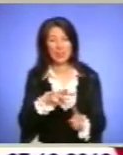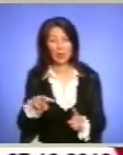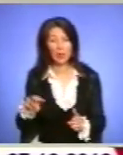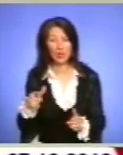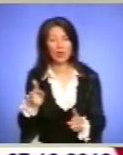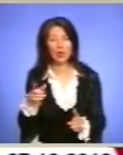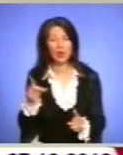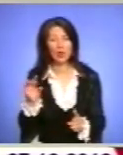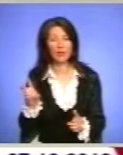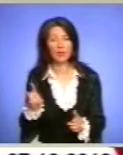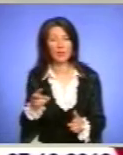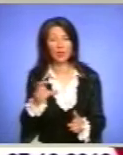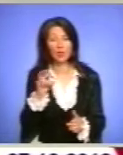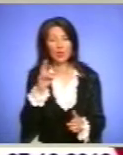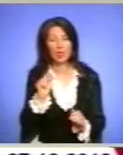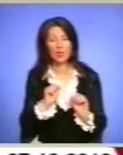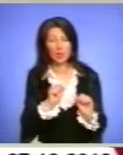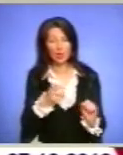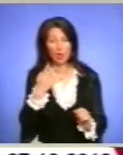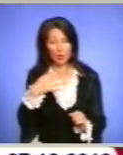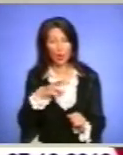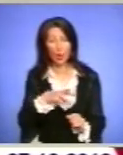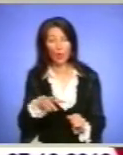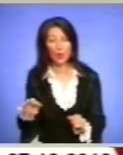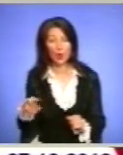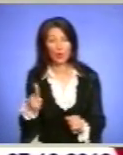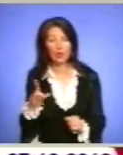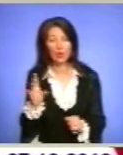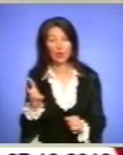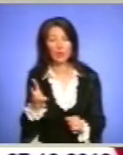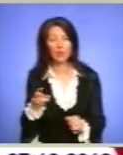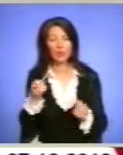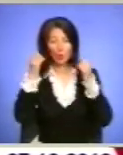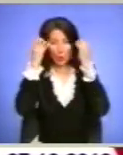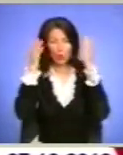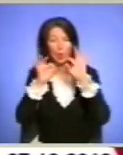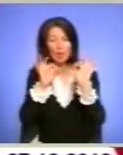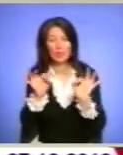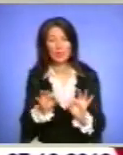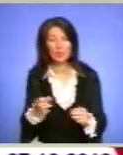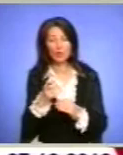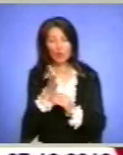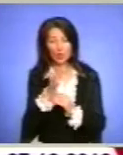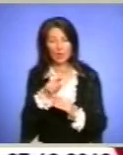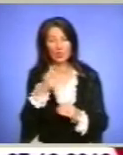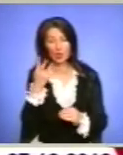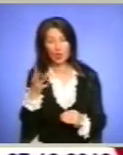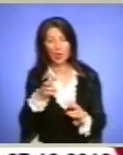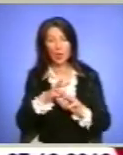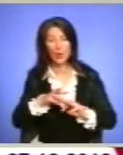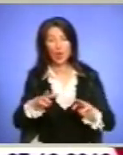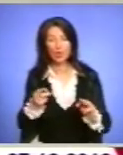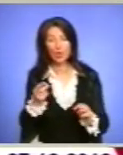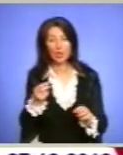гривень, соціальний захист – 40 мільйонів гривень, культуру і мистецтво – 14,4 мільйона гривень,